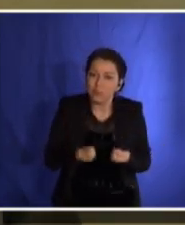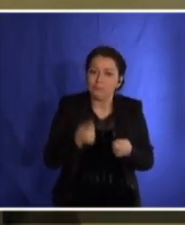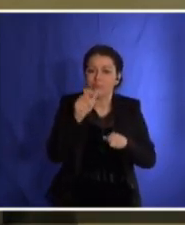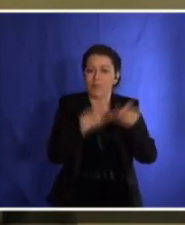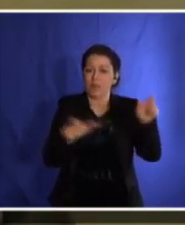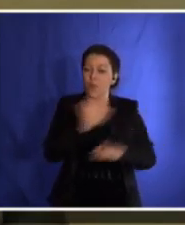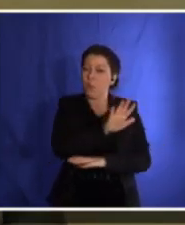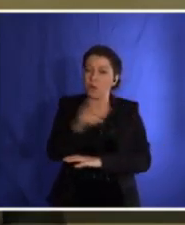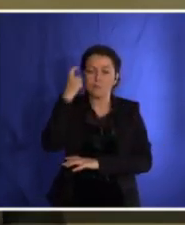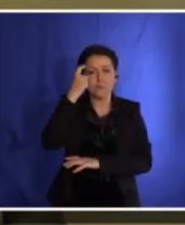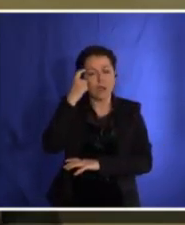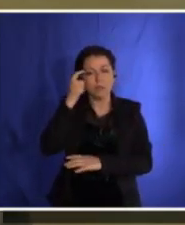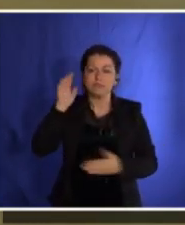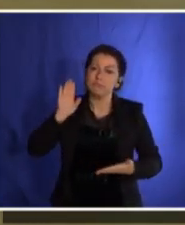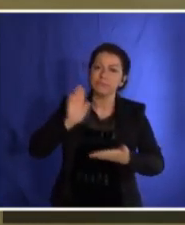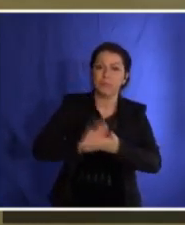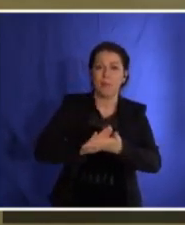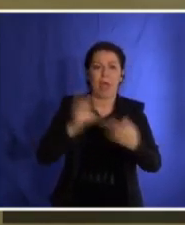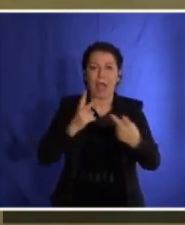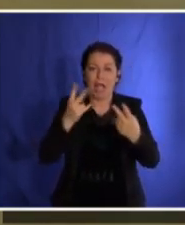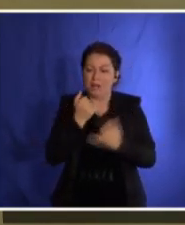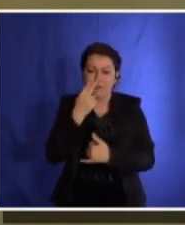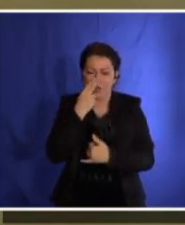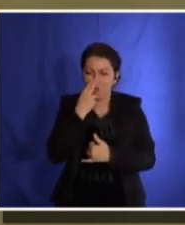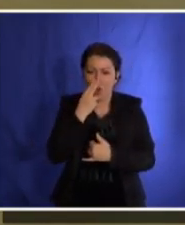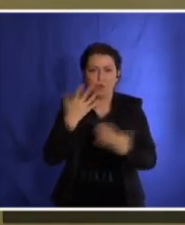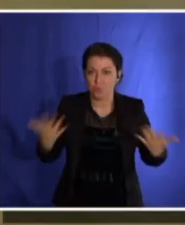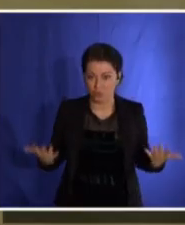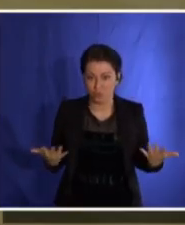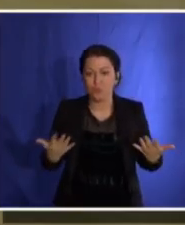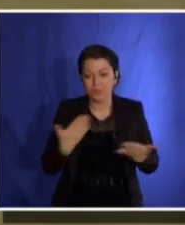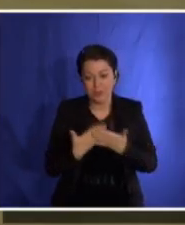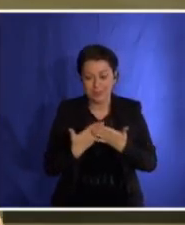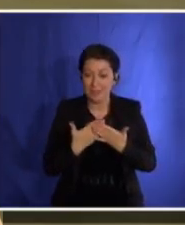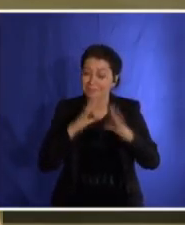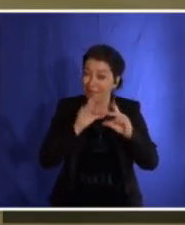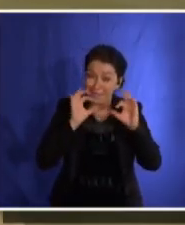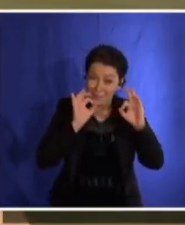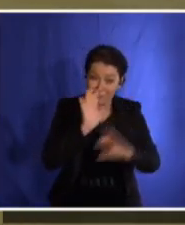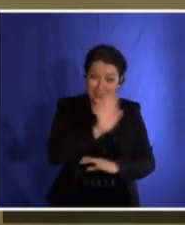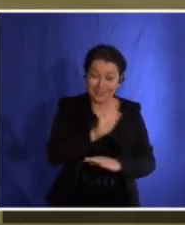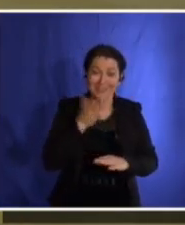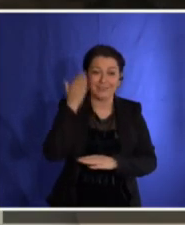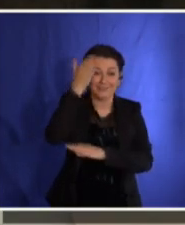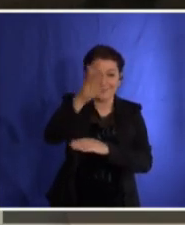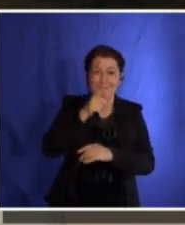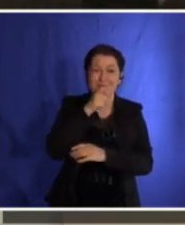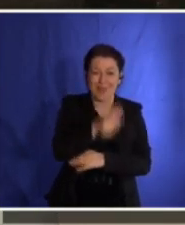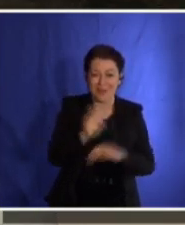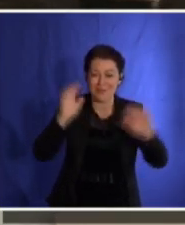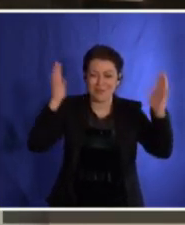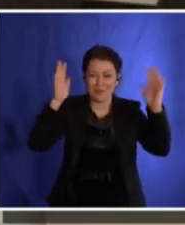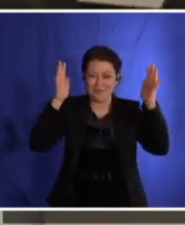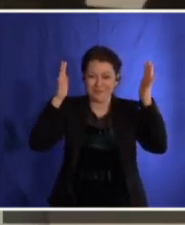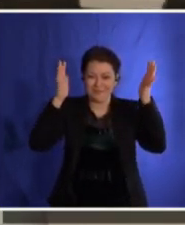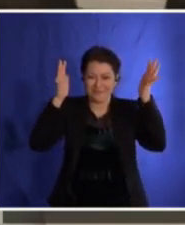auch nicht ändern, wenn der Wind sehr rau wird. Insofern, liebe Hanni, alles Gute für die weitere Tätigkeit.